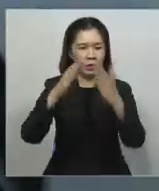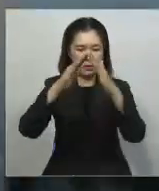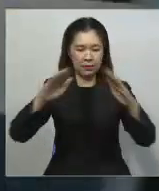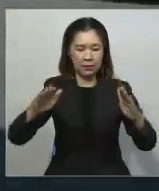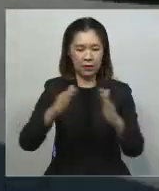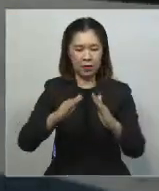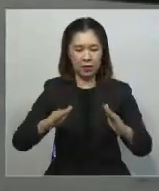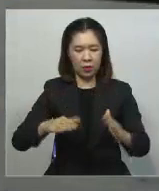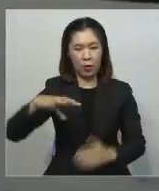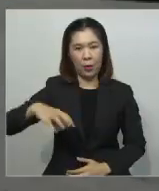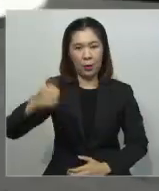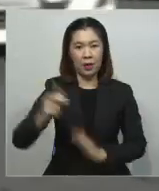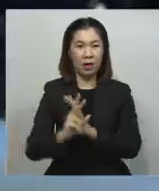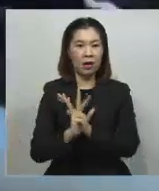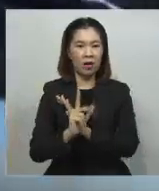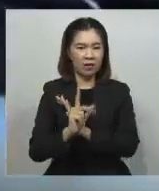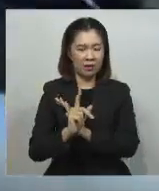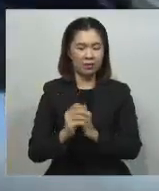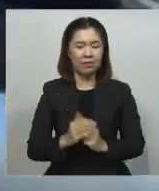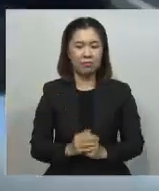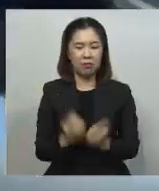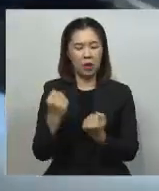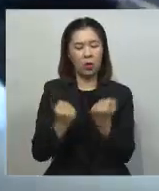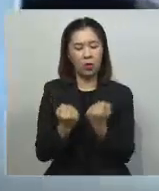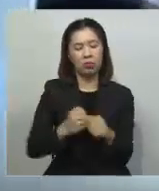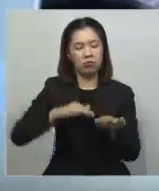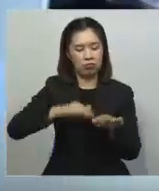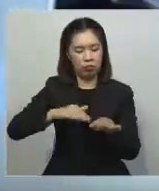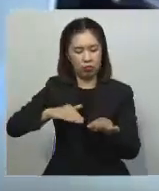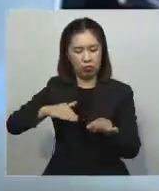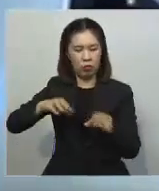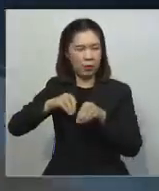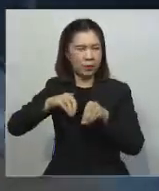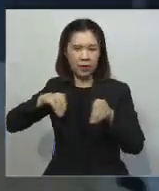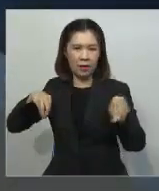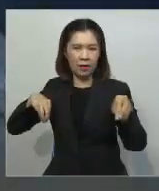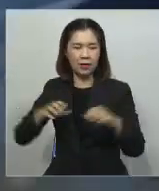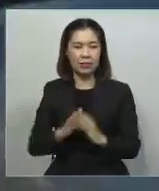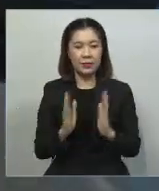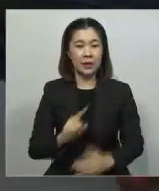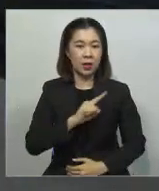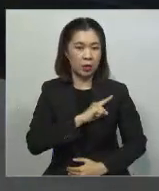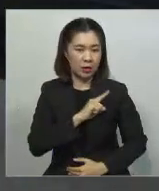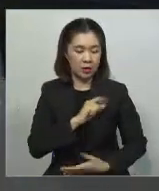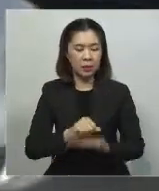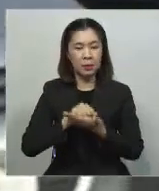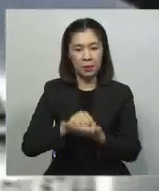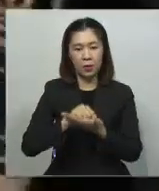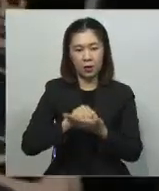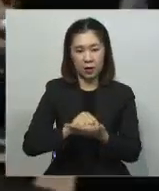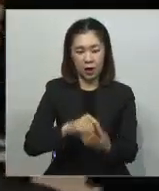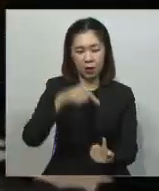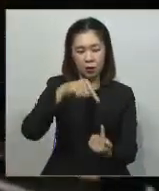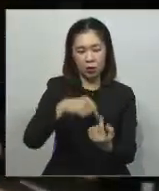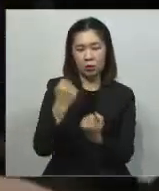เมืองจังหวัดขอนแก่นทำให้การจราจรหนาแน่นติดขัดเป็นระยะทางหลายกิโลเมตรซึ่งมีเจ้าหน้าที่คอยอำนวยความสะดวกด้านจุดจ